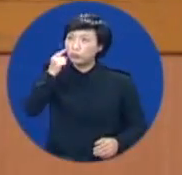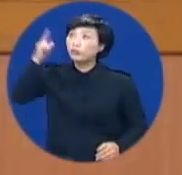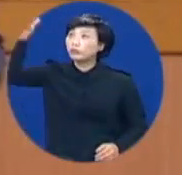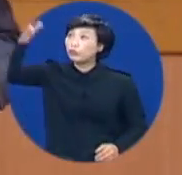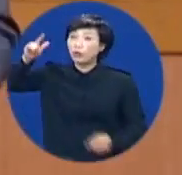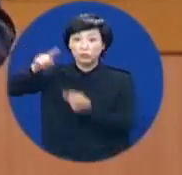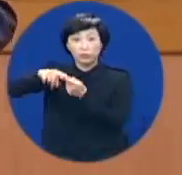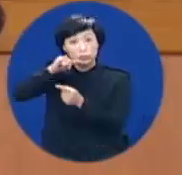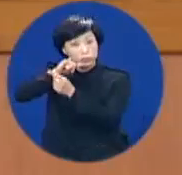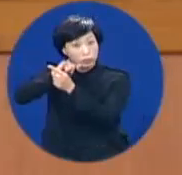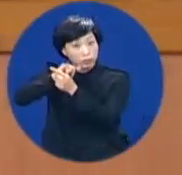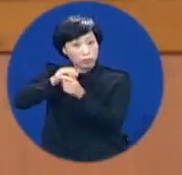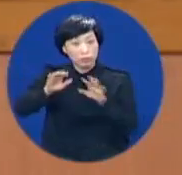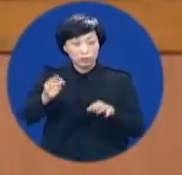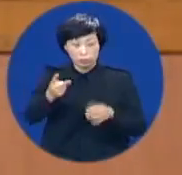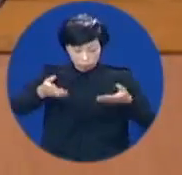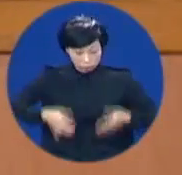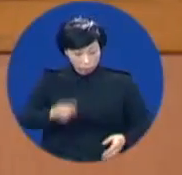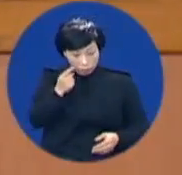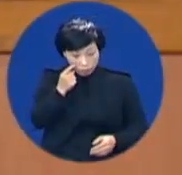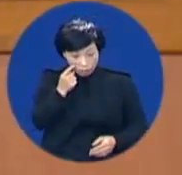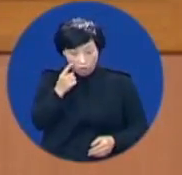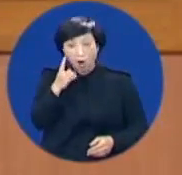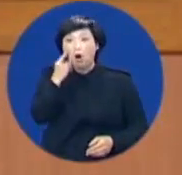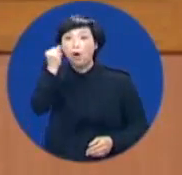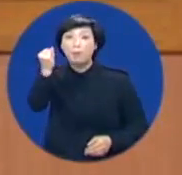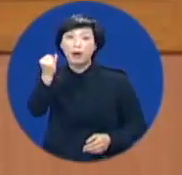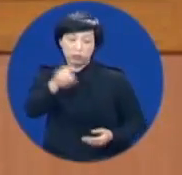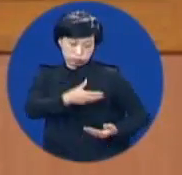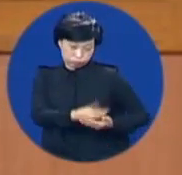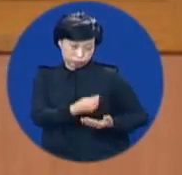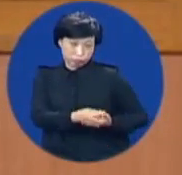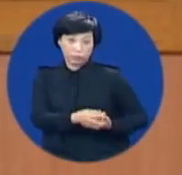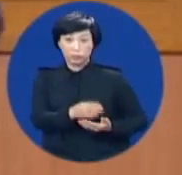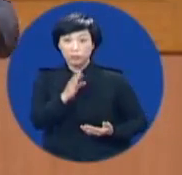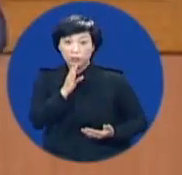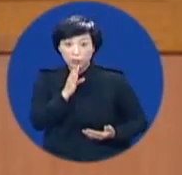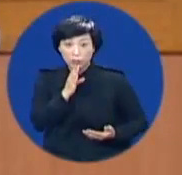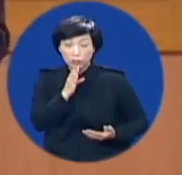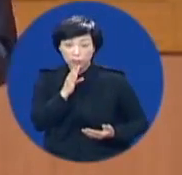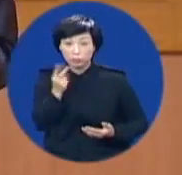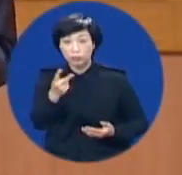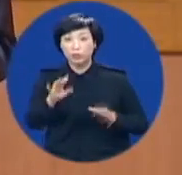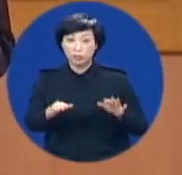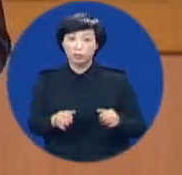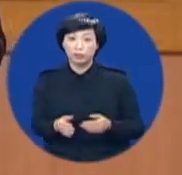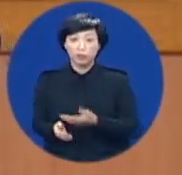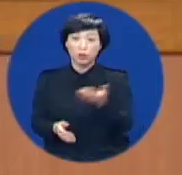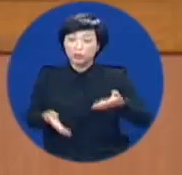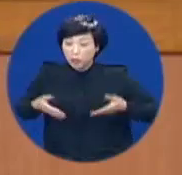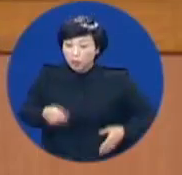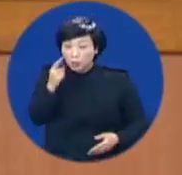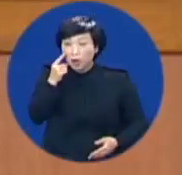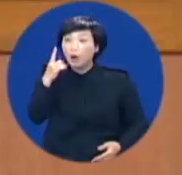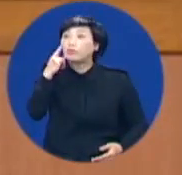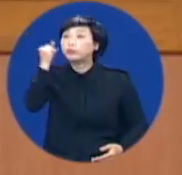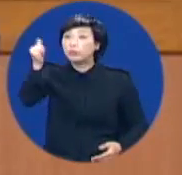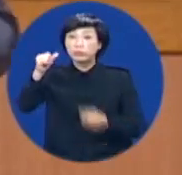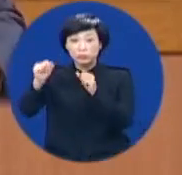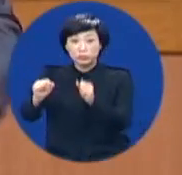있어요. 태어나 보니까 엄마 가슴에 먹을 것도 있어요. 태어나 보니까 어머니 아버지도